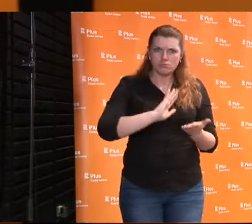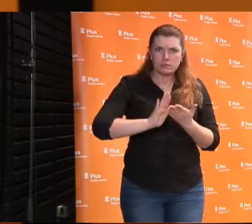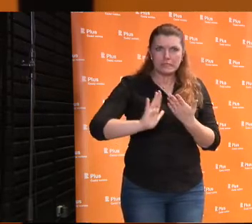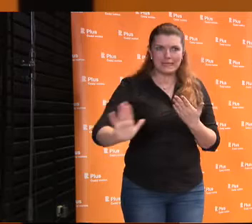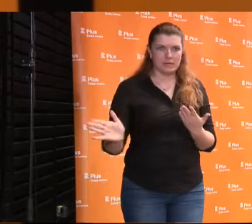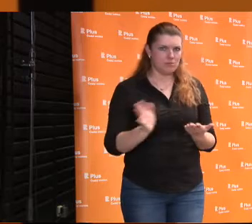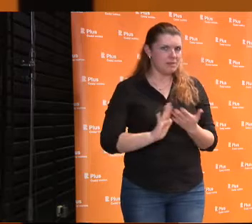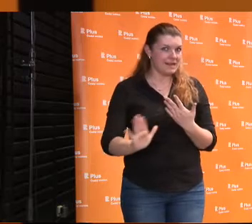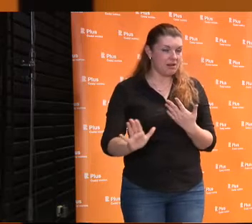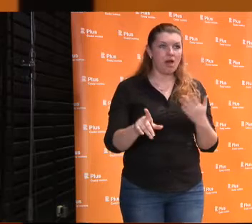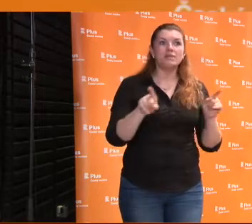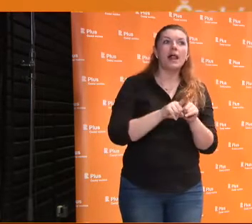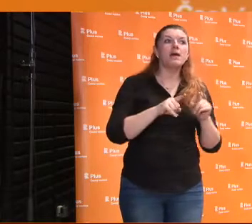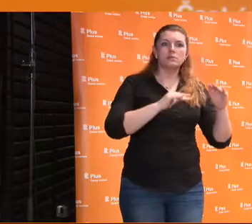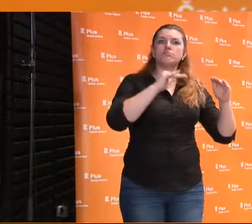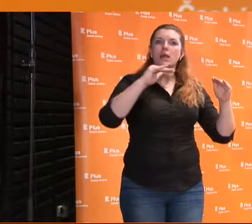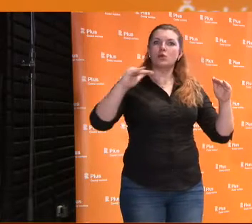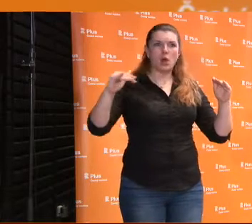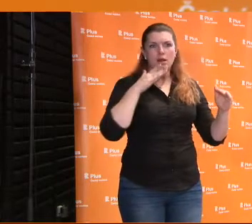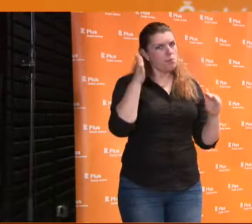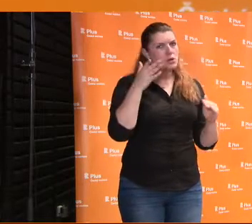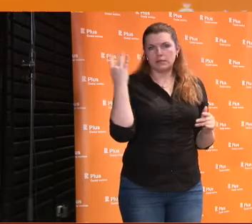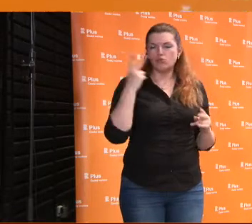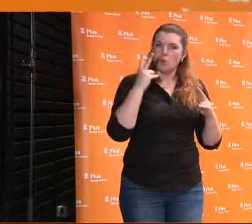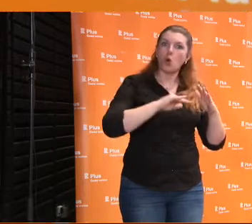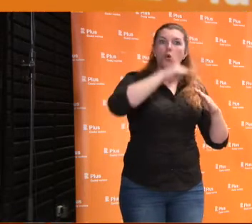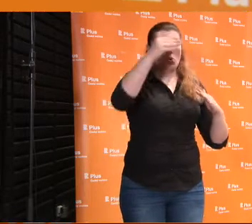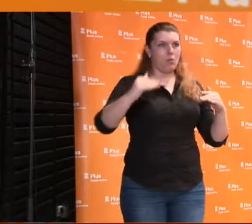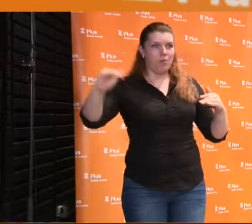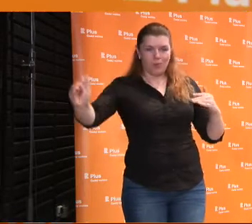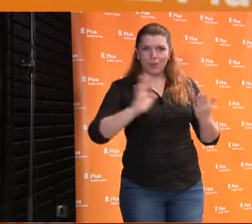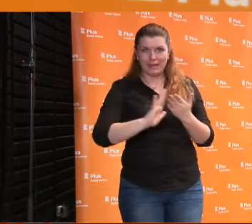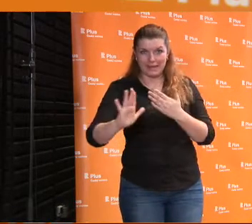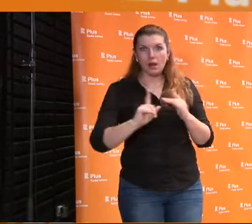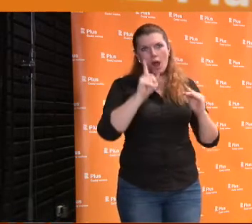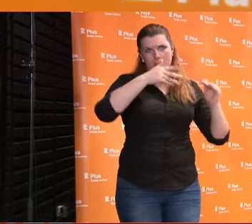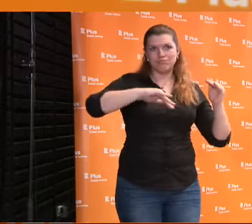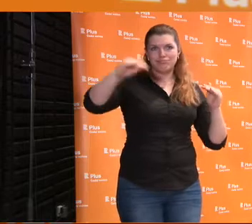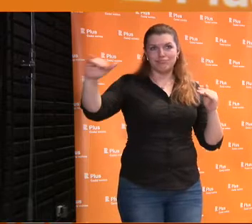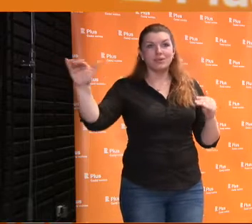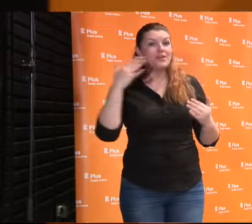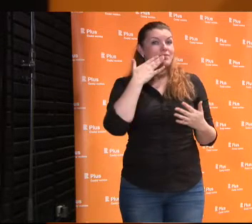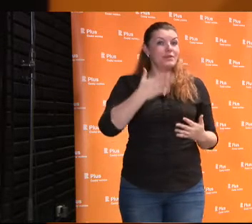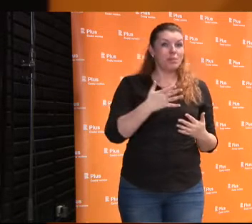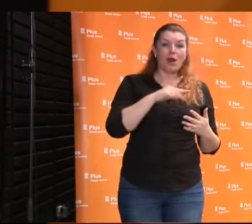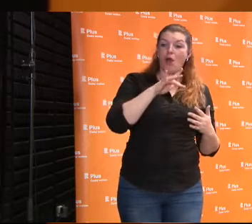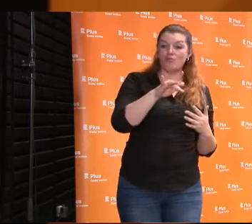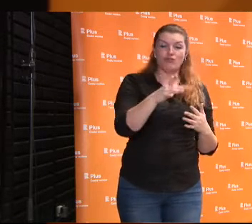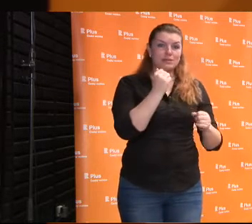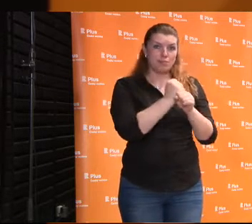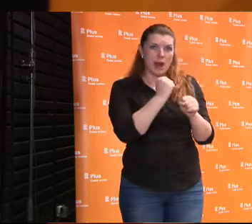probíhat velmi nerovnoměrně v různých oblastech, to je také zřejmé. A zdá se, že některé práce, které